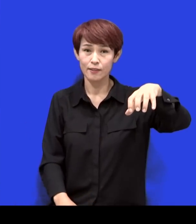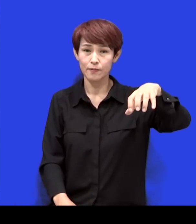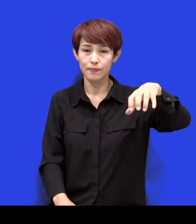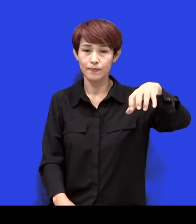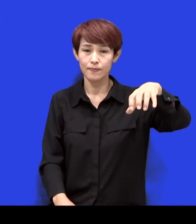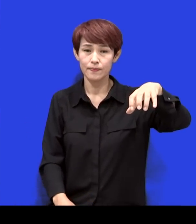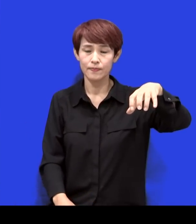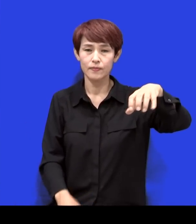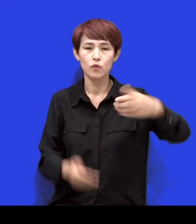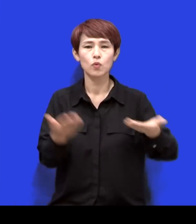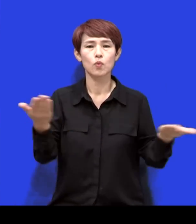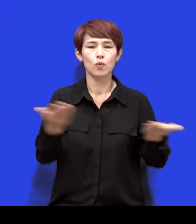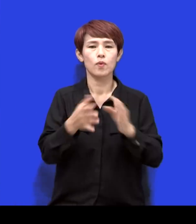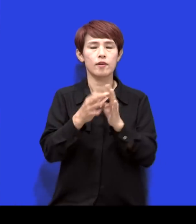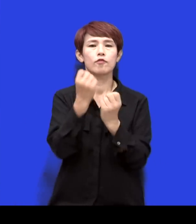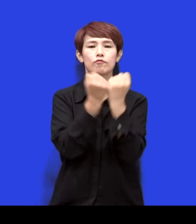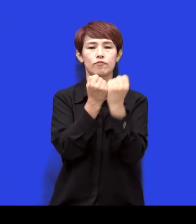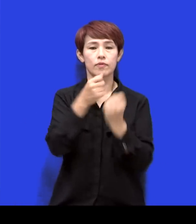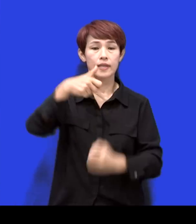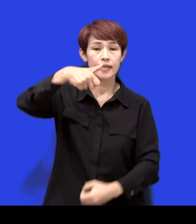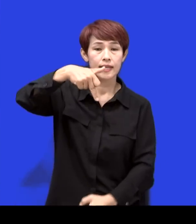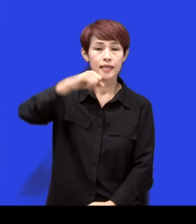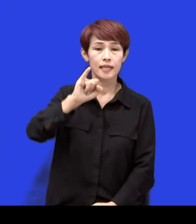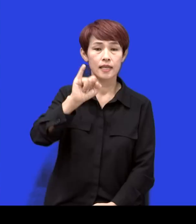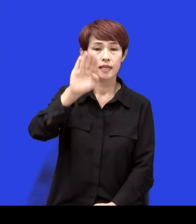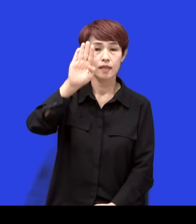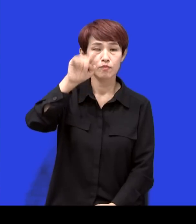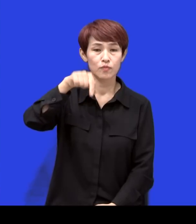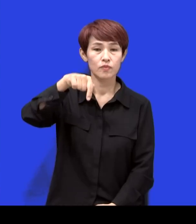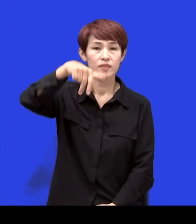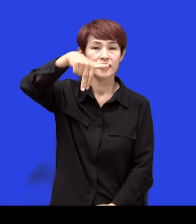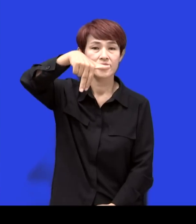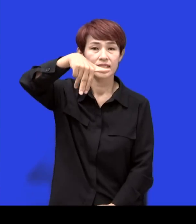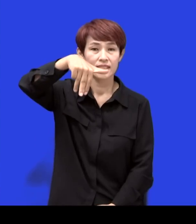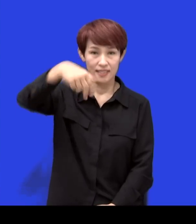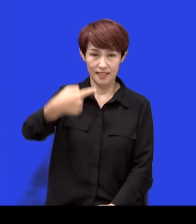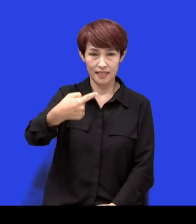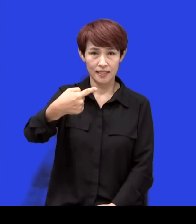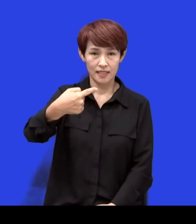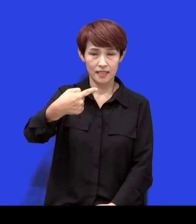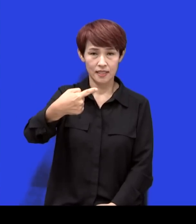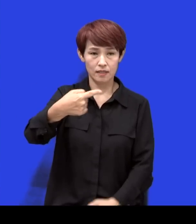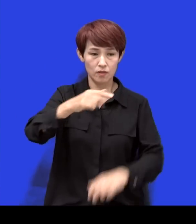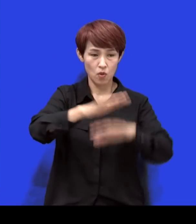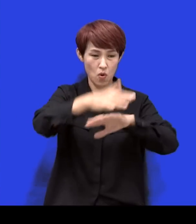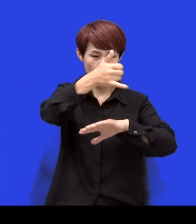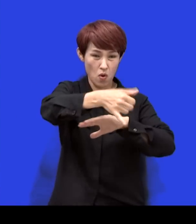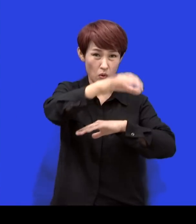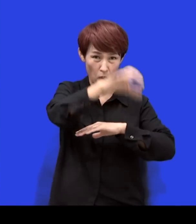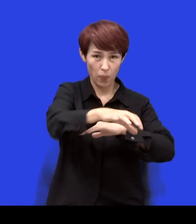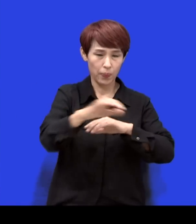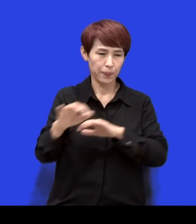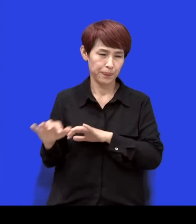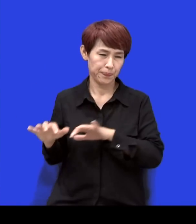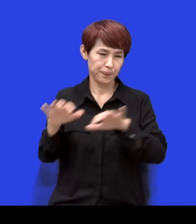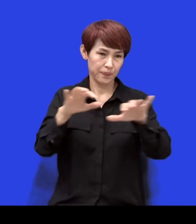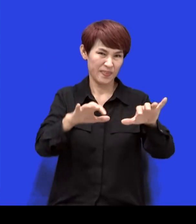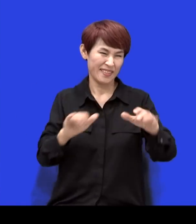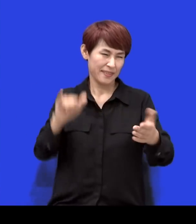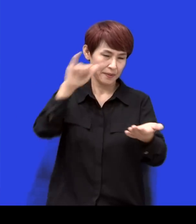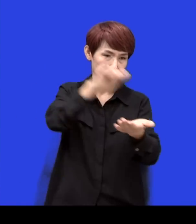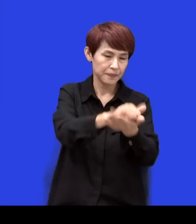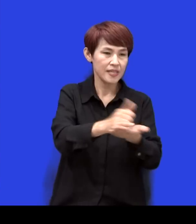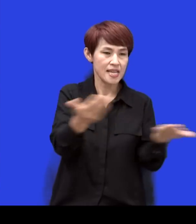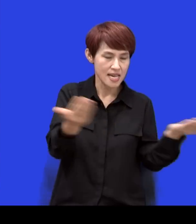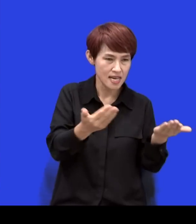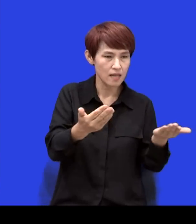그 노동연수가 있어요. 키부츠라는 네. 공동농장에 이제 가면은 이제 거의 거기서 이제 일을 하면서